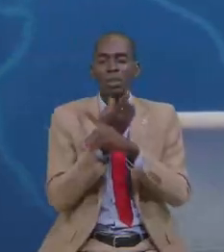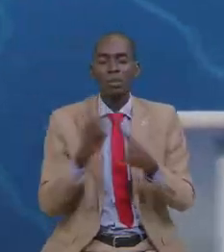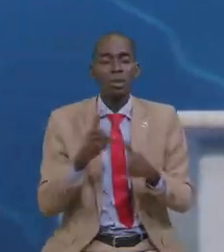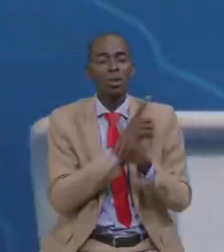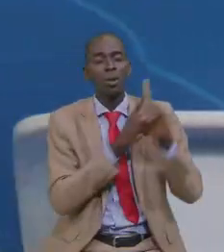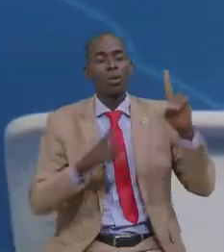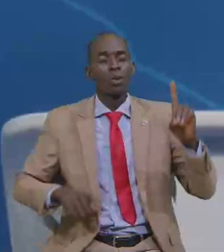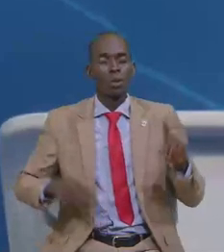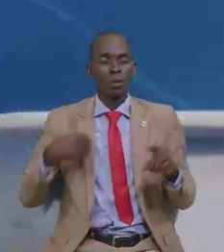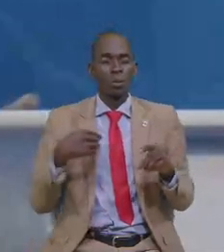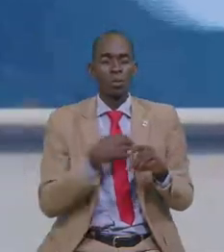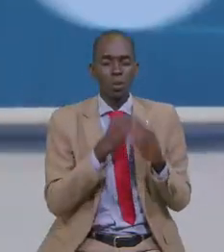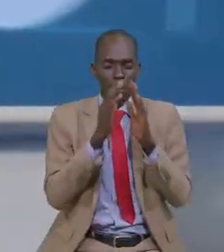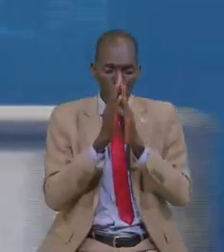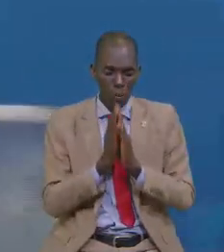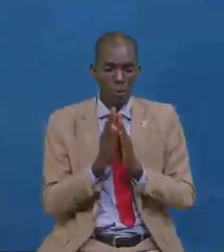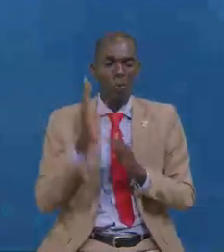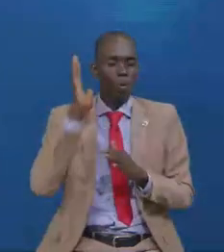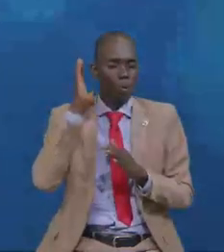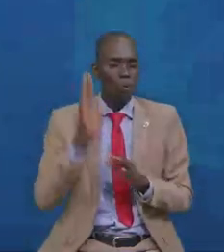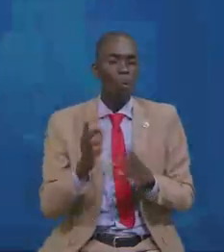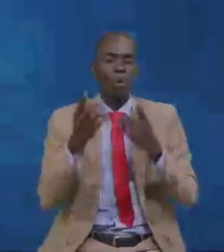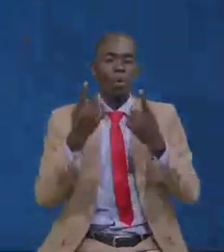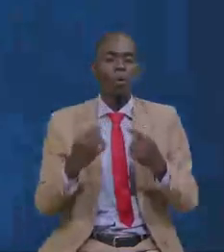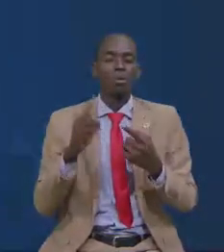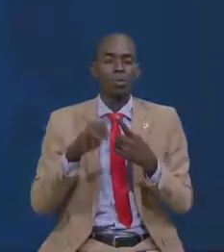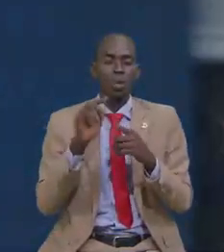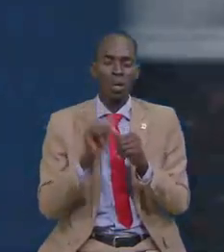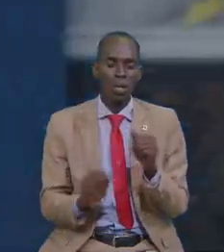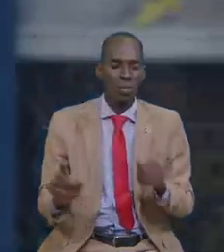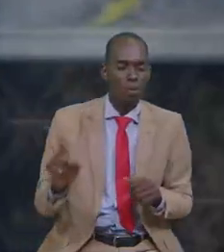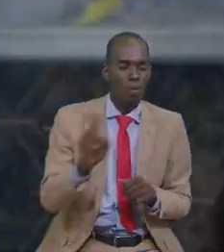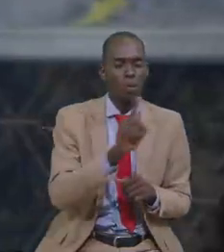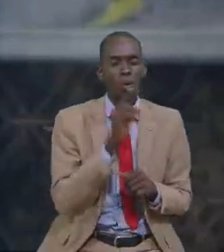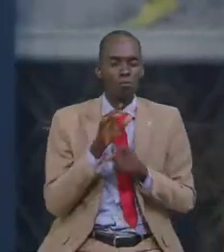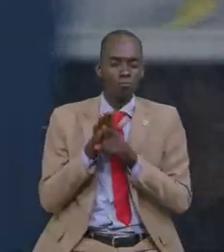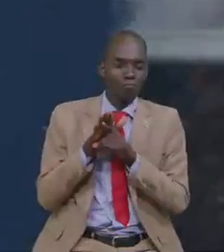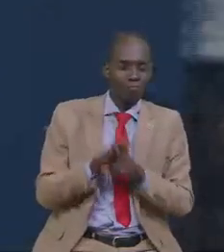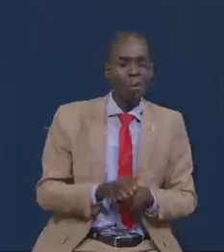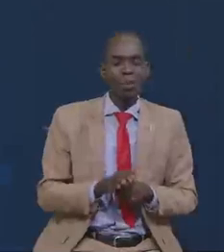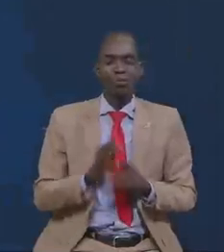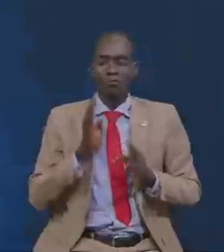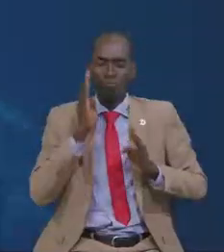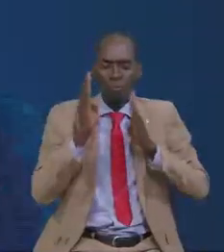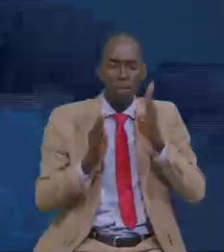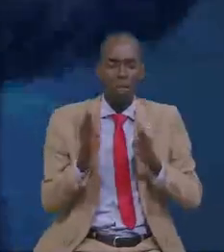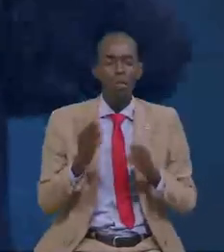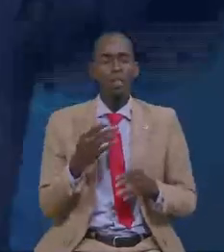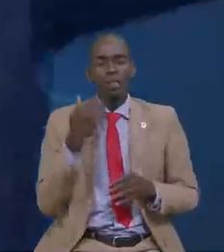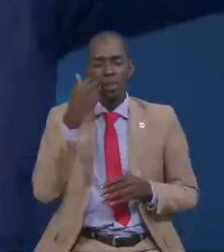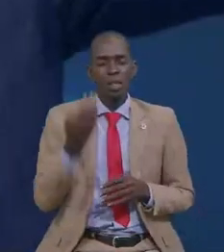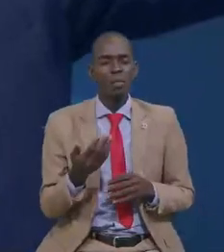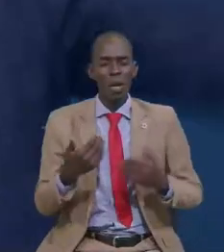la délivrance totale, nous prions, Seigneur, que cela vienne sur tout le monde,